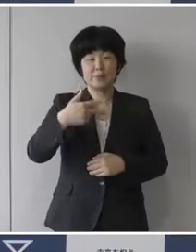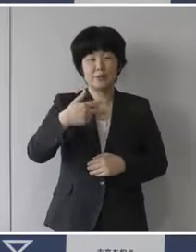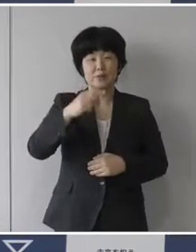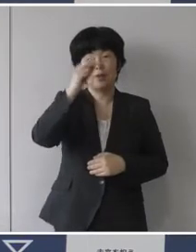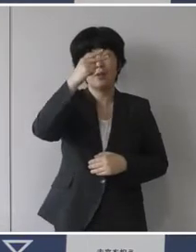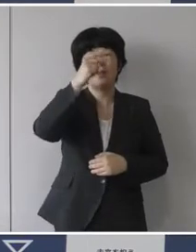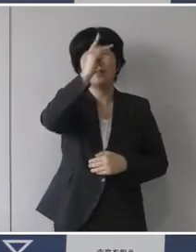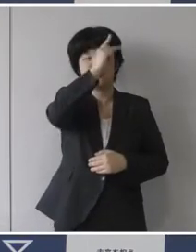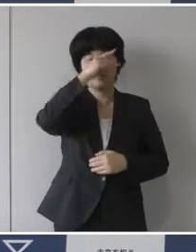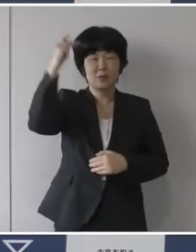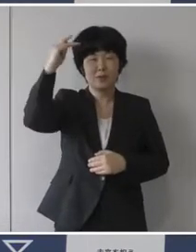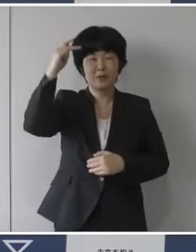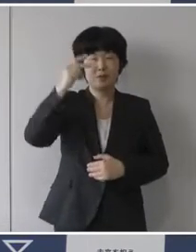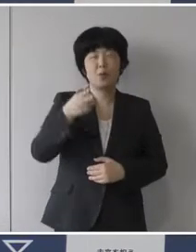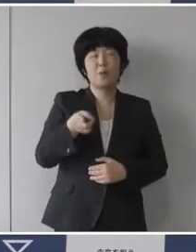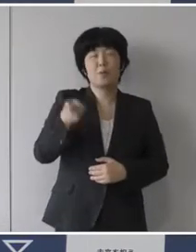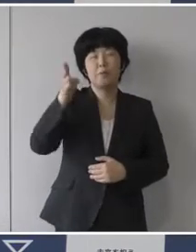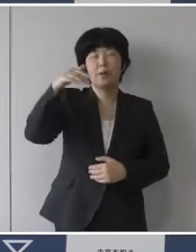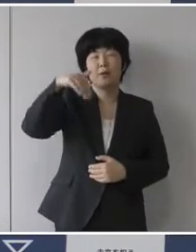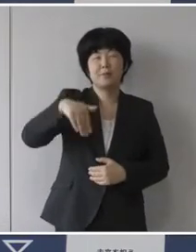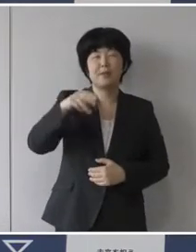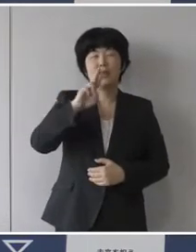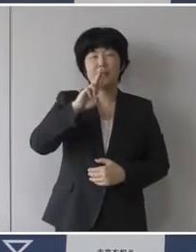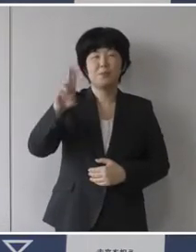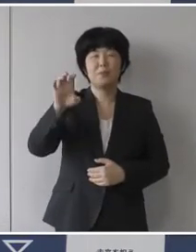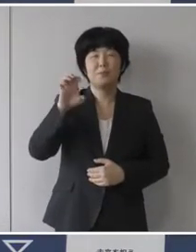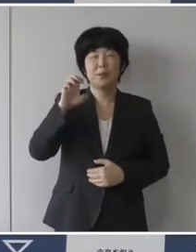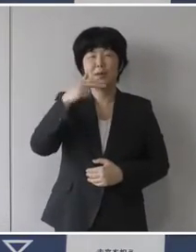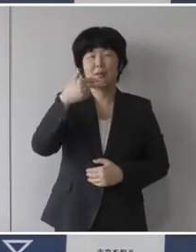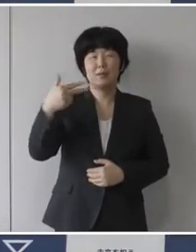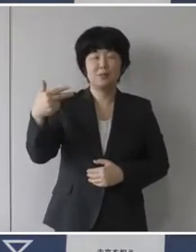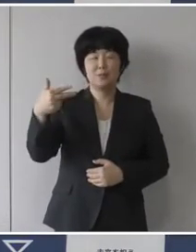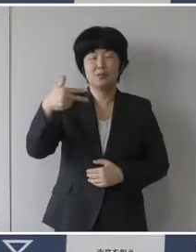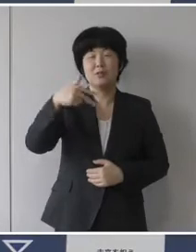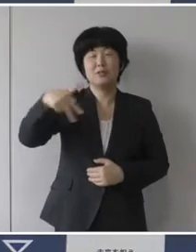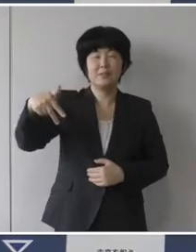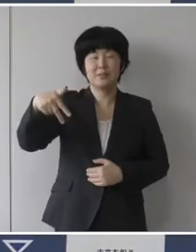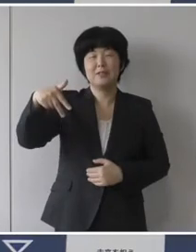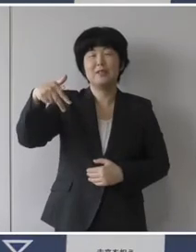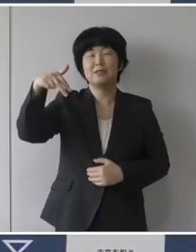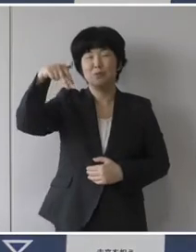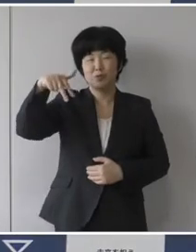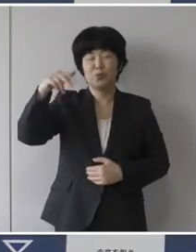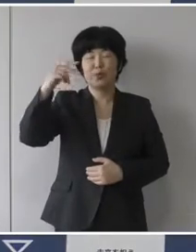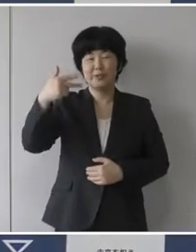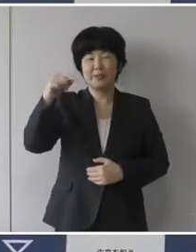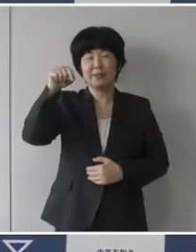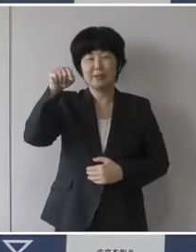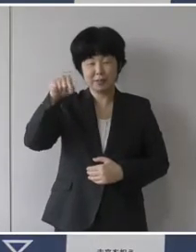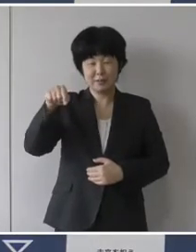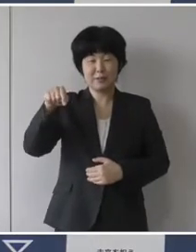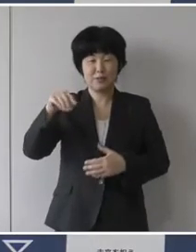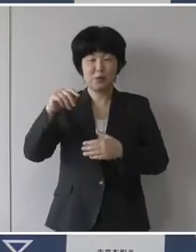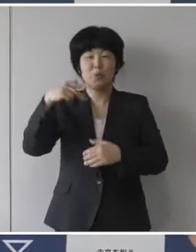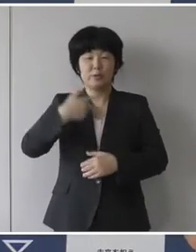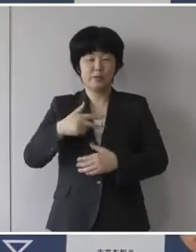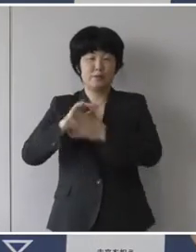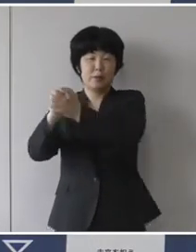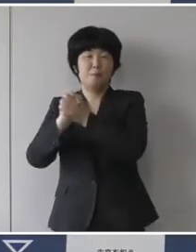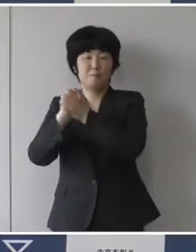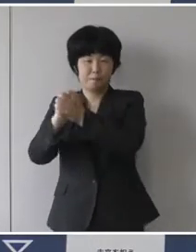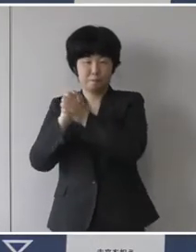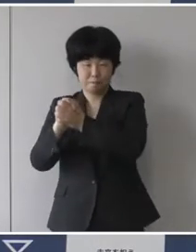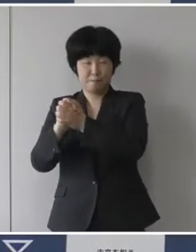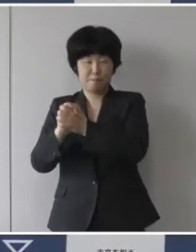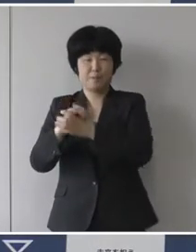ナーのシティをなっておりますが、パネベゼス市とウクライナのビーニツヤ市がまたこれ姉